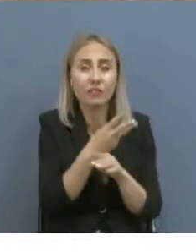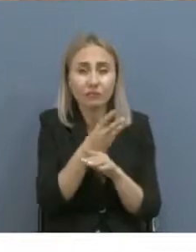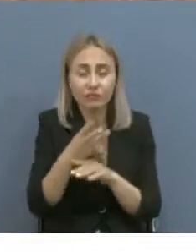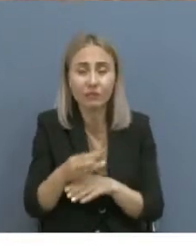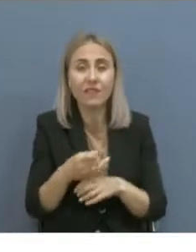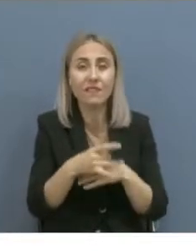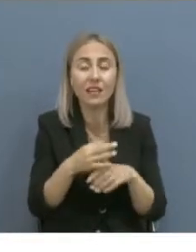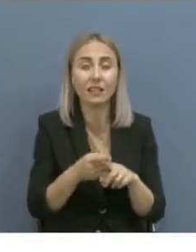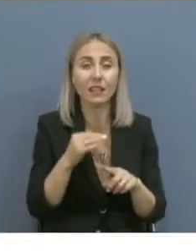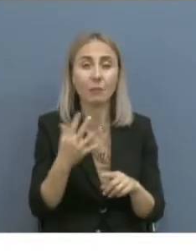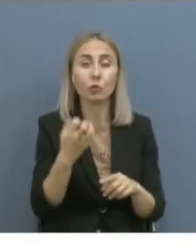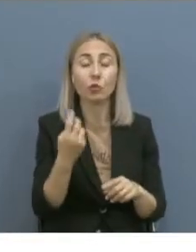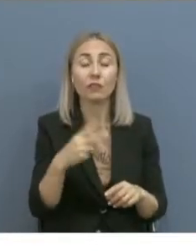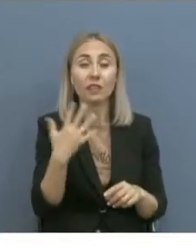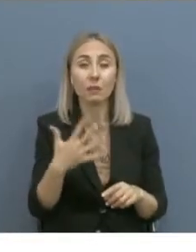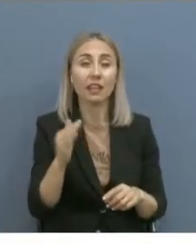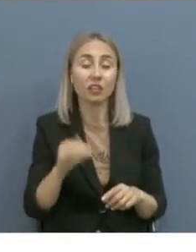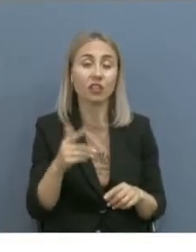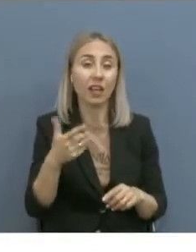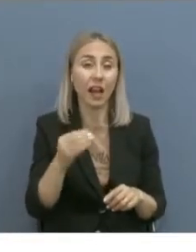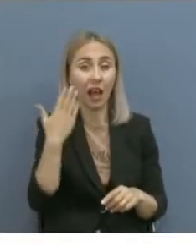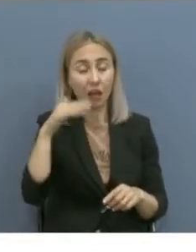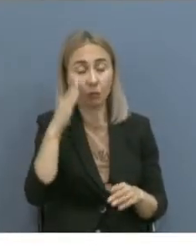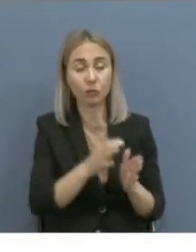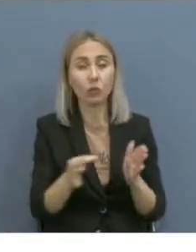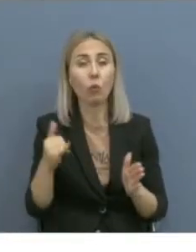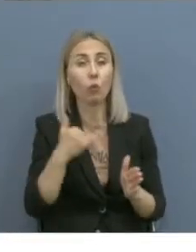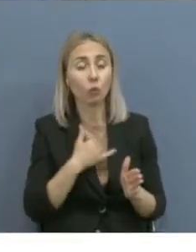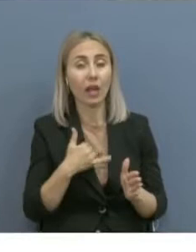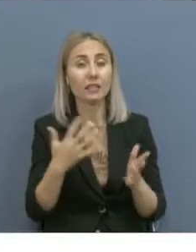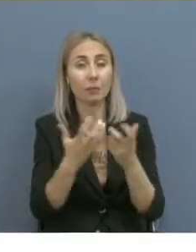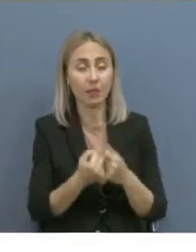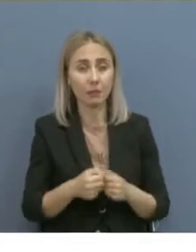алқап аумағы 35 мың гектарды құрайды деп шамаланып отыр.